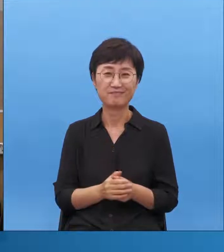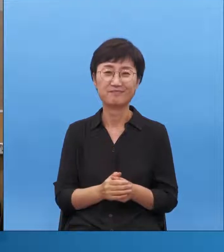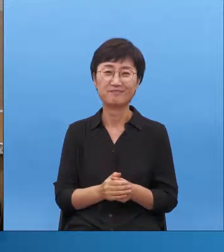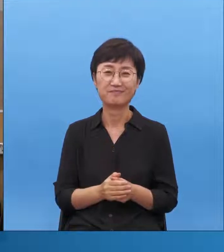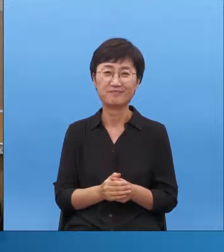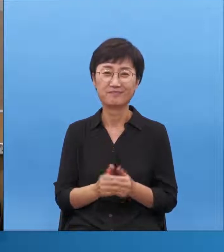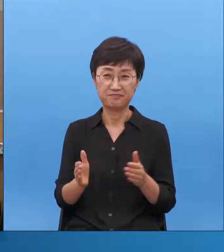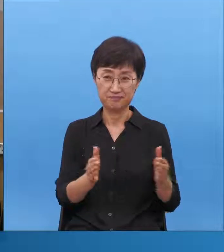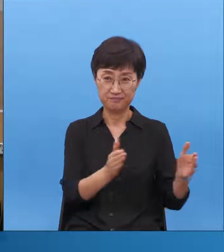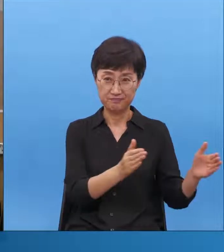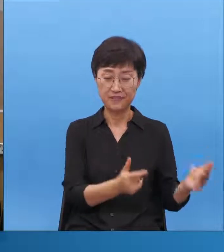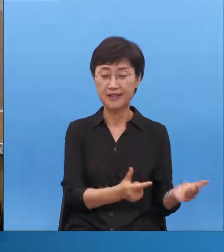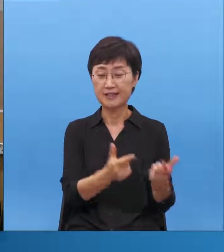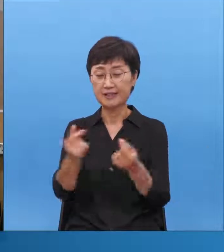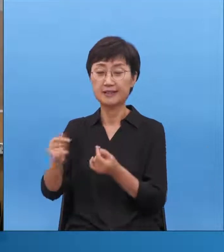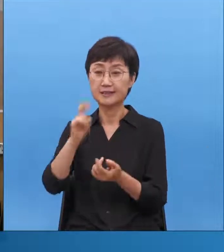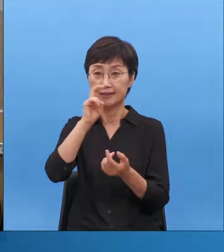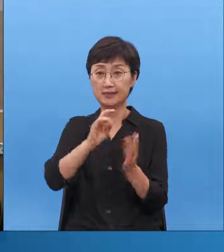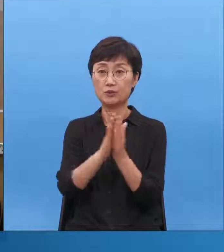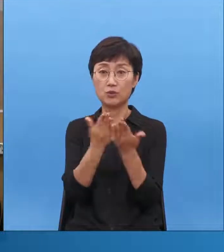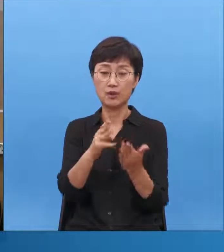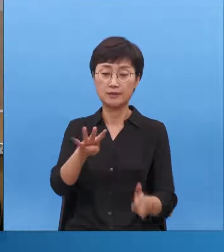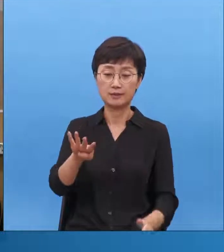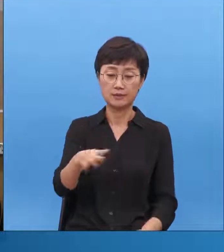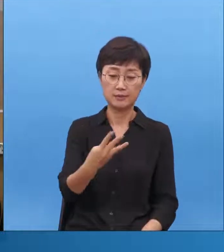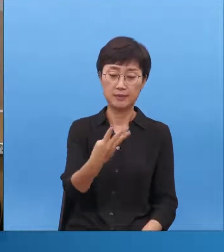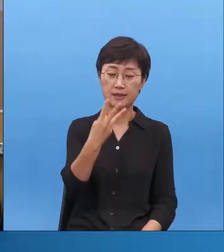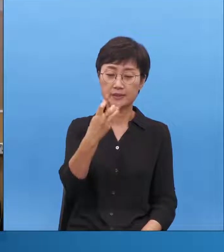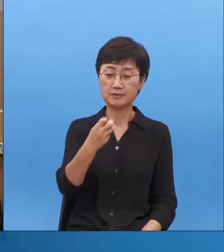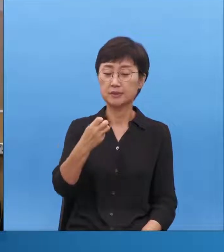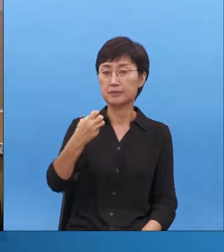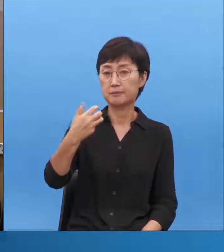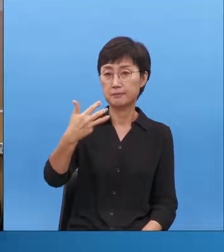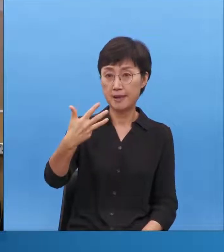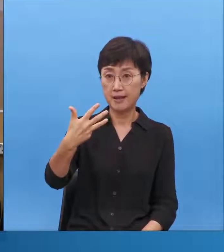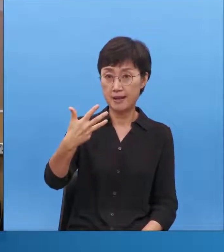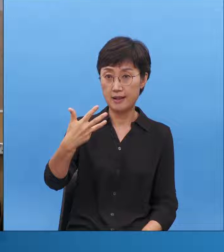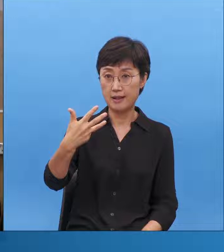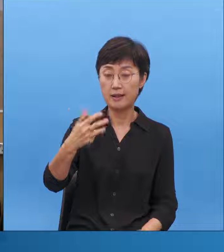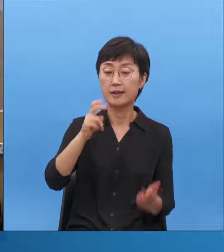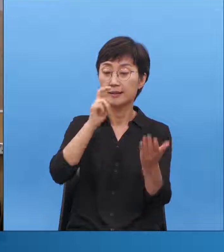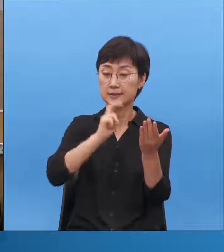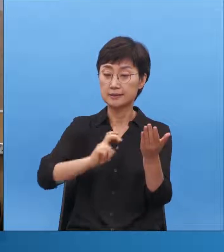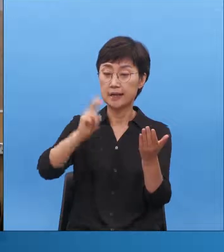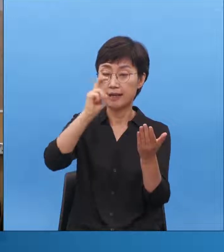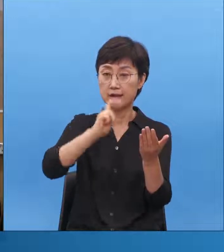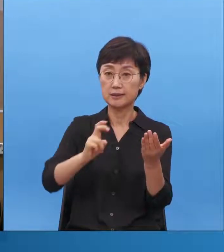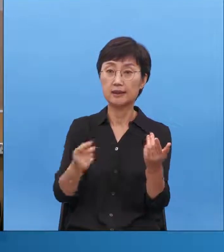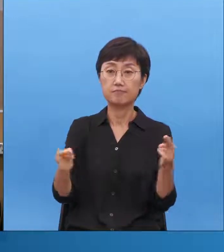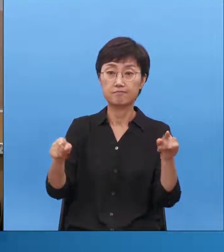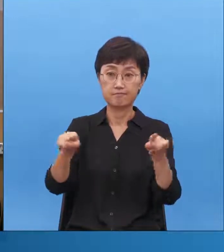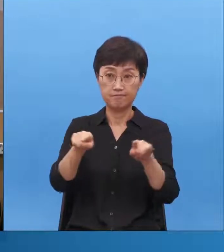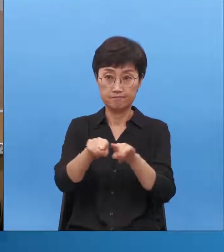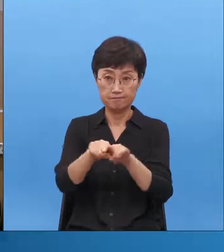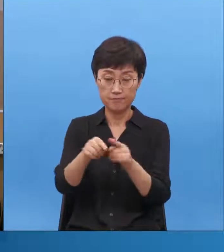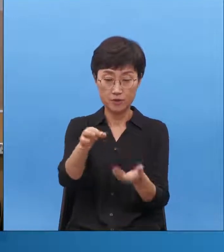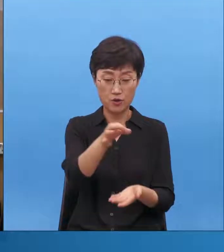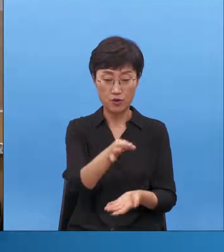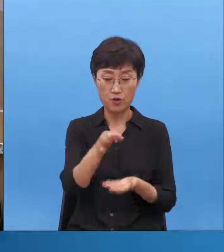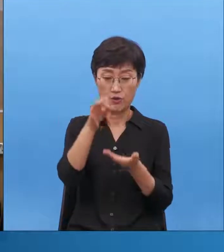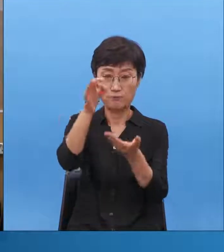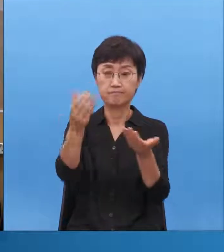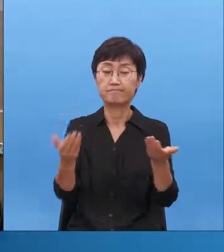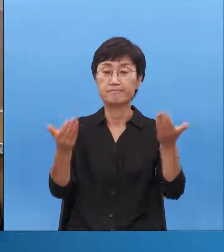Elder. 우리 다 함께 찬송가 438장 찬양 드리면서 준비하신 예물을 드리도록 하겠습니다. We'll